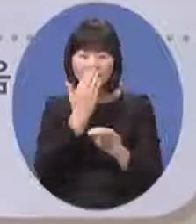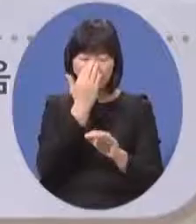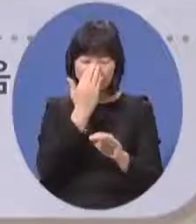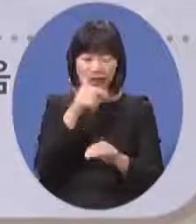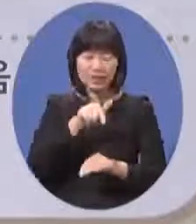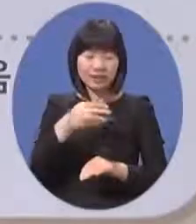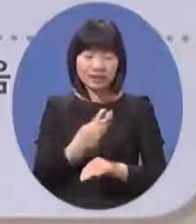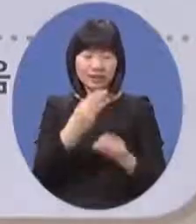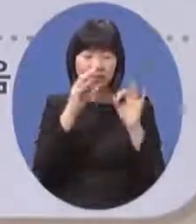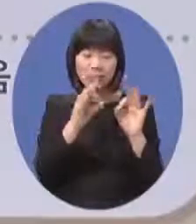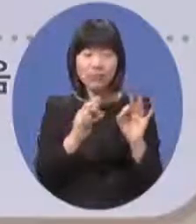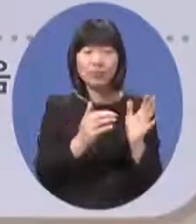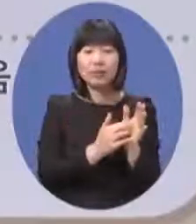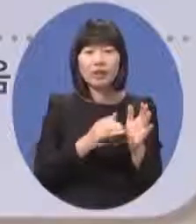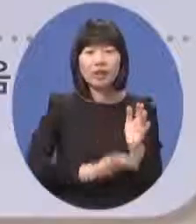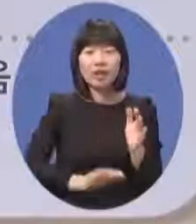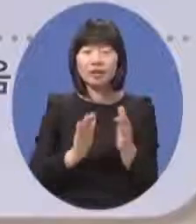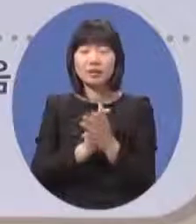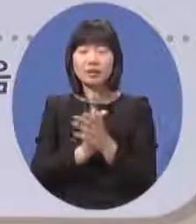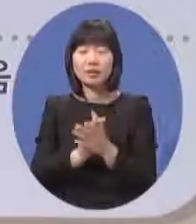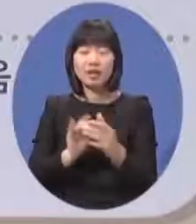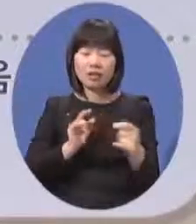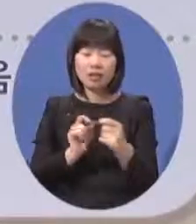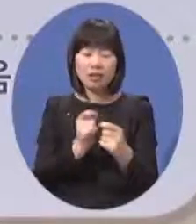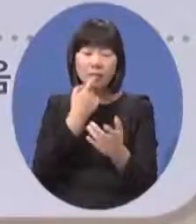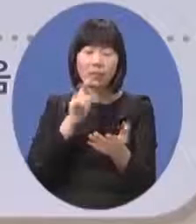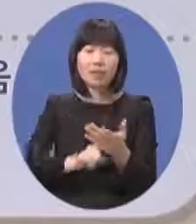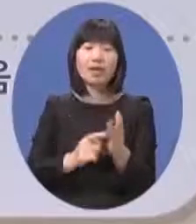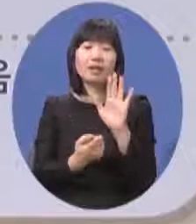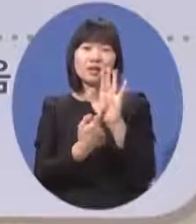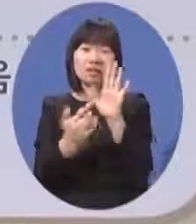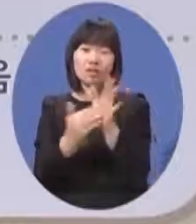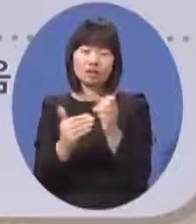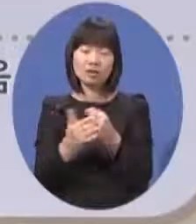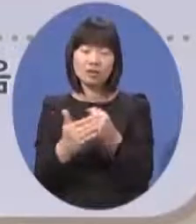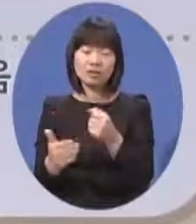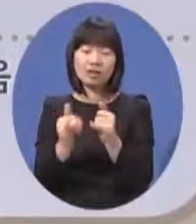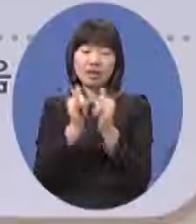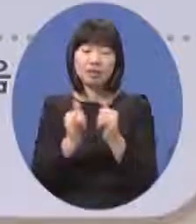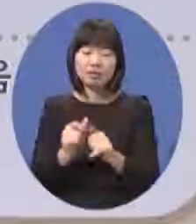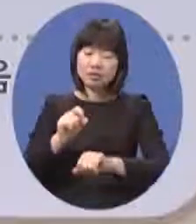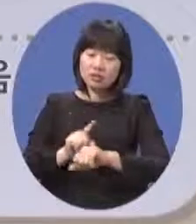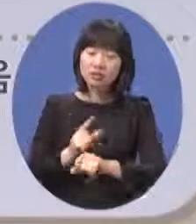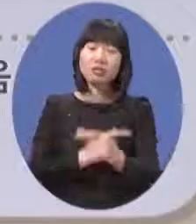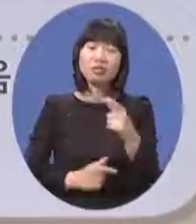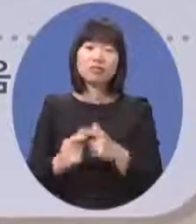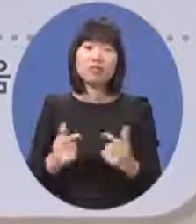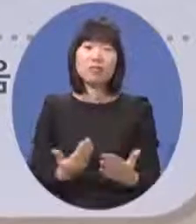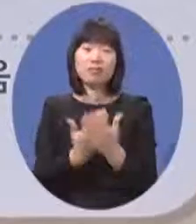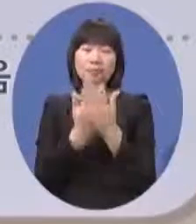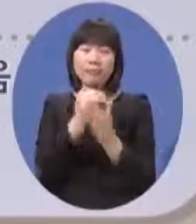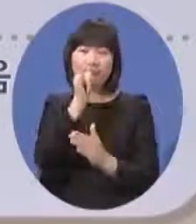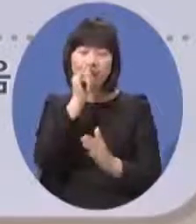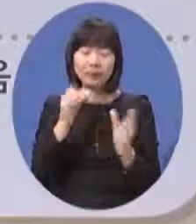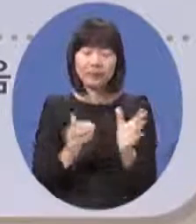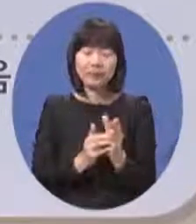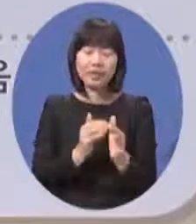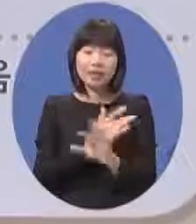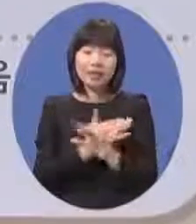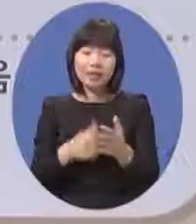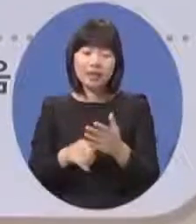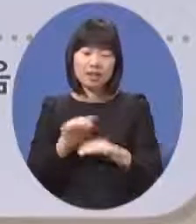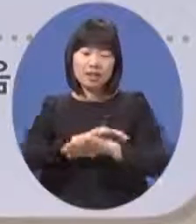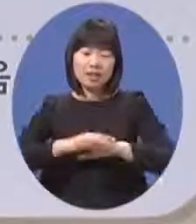기질의 아이들인데 이런 아이들은 친구들의 접근에 쉽게 반응을 하니까 아무래도 사회성이 좋아지겠죠. 그렇죠. 그다음에 네. 장난감을